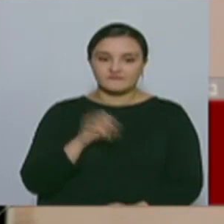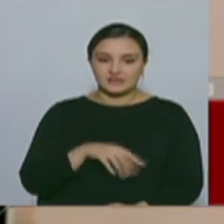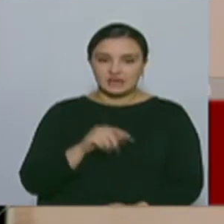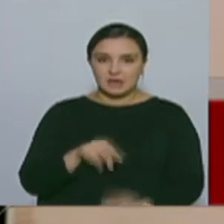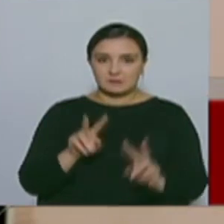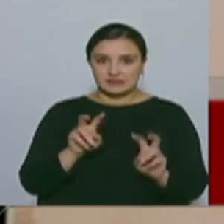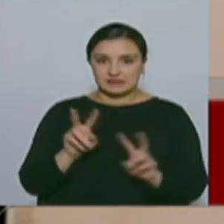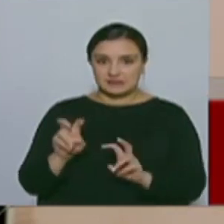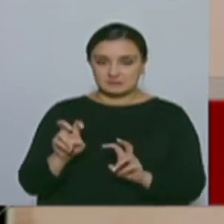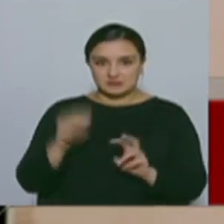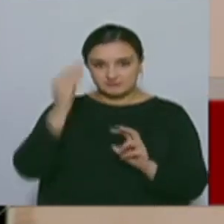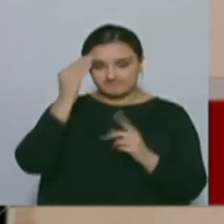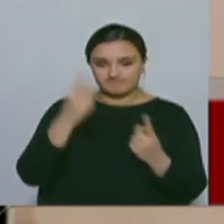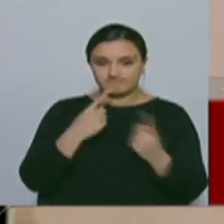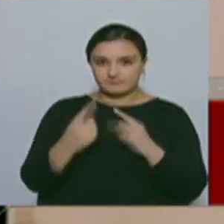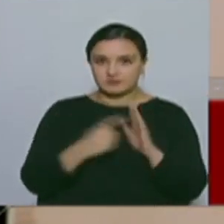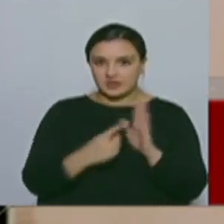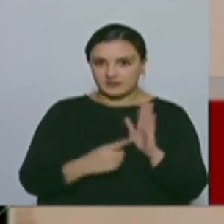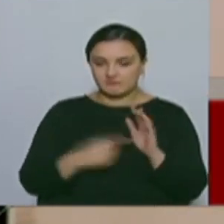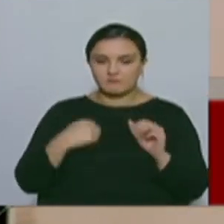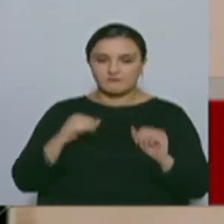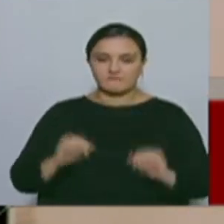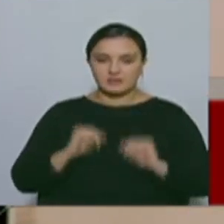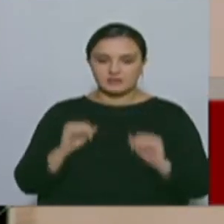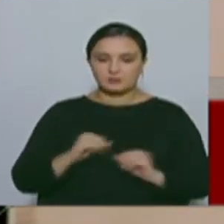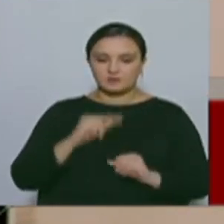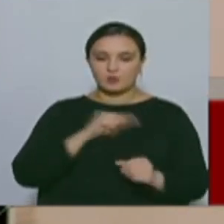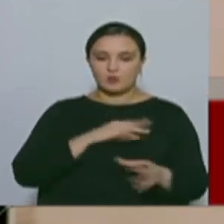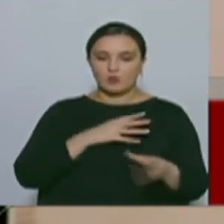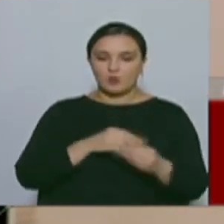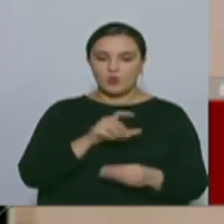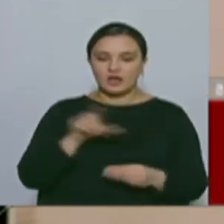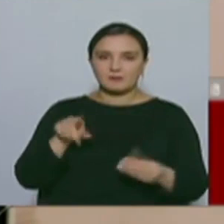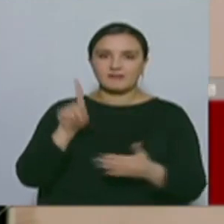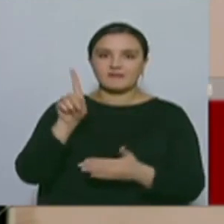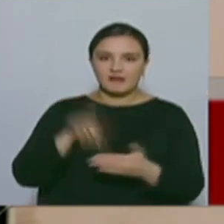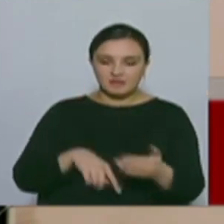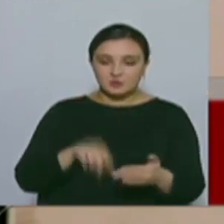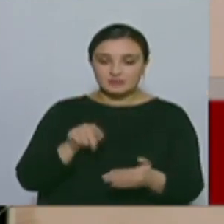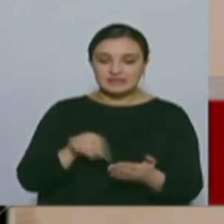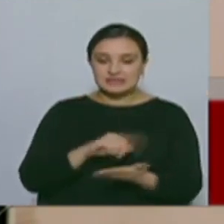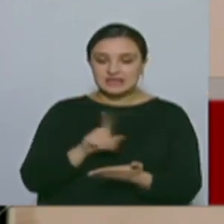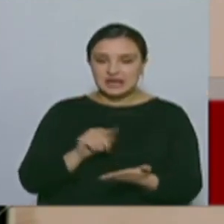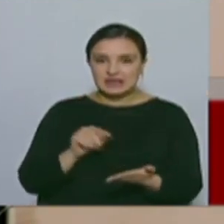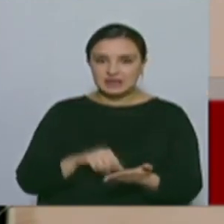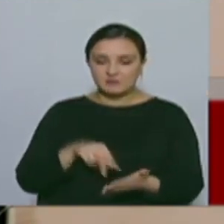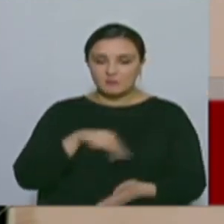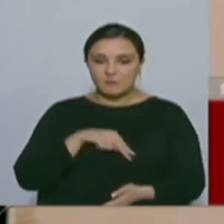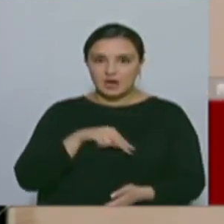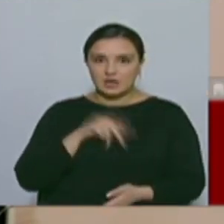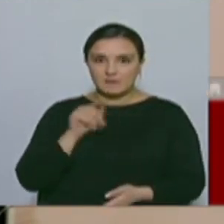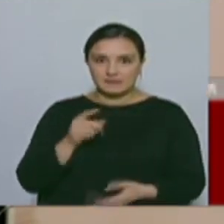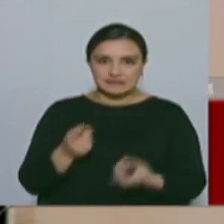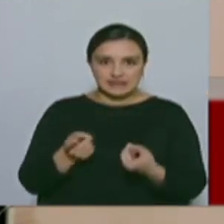თემის განხილვა, და ვეცდებით, რომ ჩვენი კოლეგები დავარწმუნოთ იმაში, რომ აი ის საკითხები, რომლებიც პარლამენტს